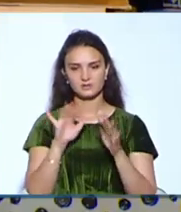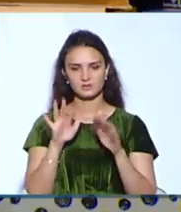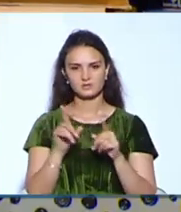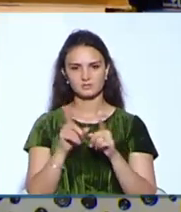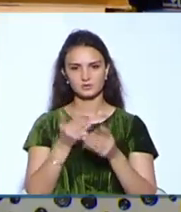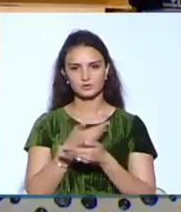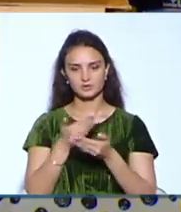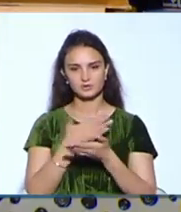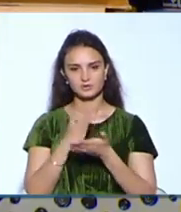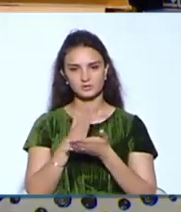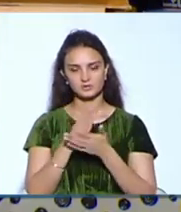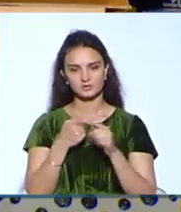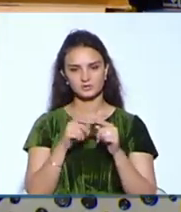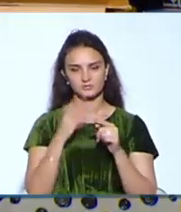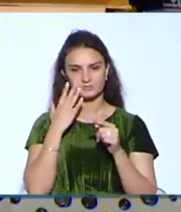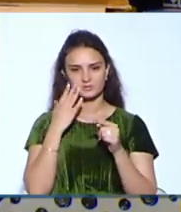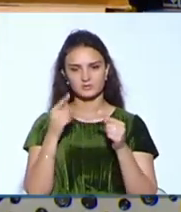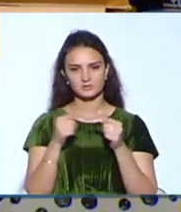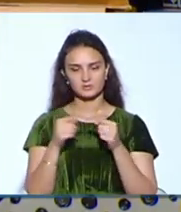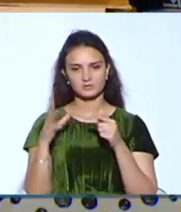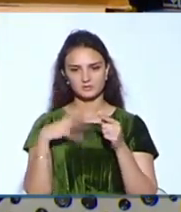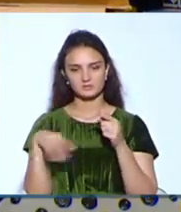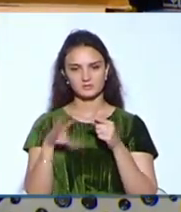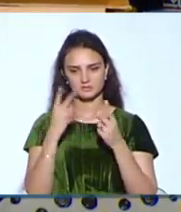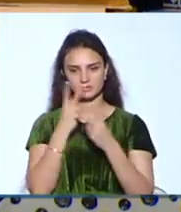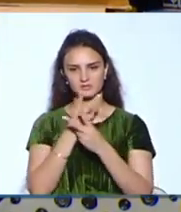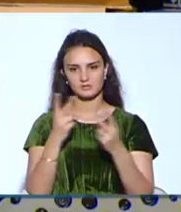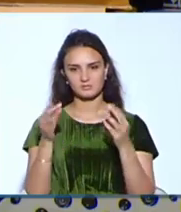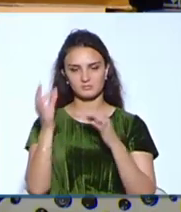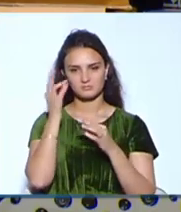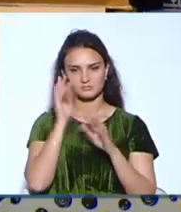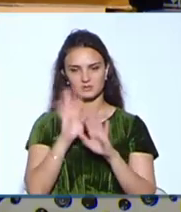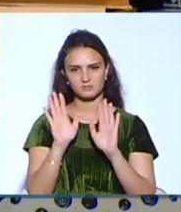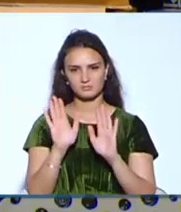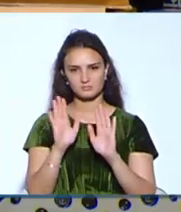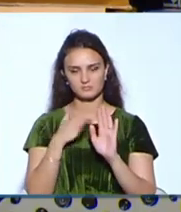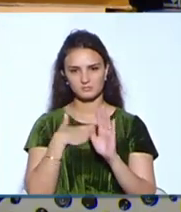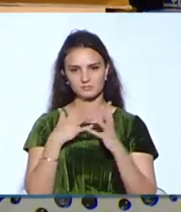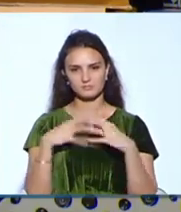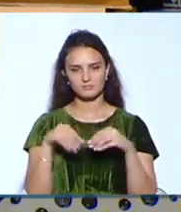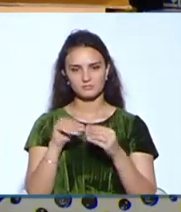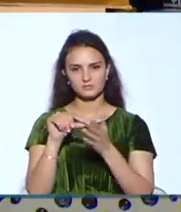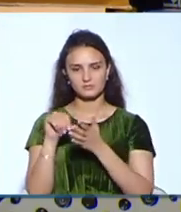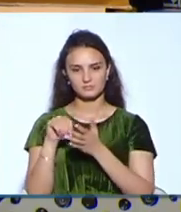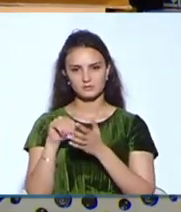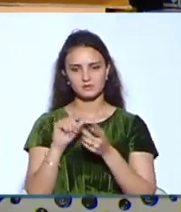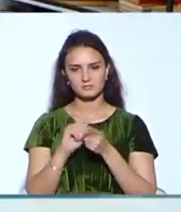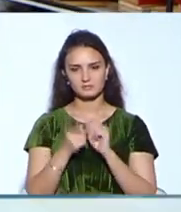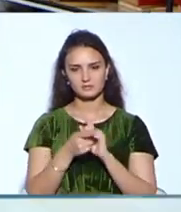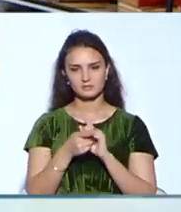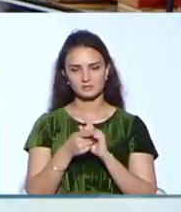მაინც ცოცხალია და მართლა ერთად დამიდგნენ ყველა თვალწინ, არა მხოლოდ ჩემი ოჯახის წევრი,